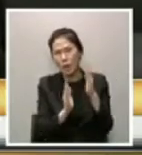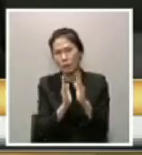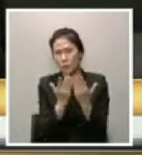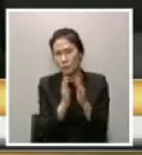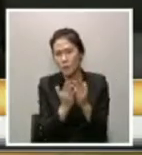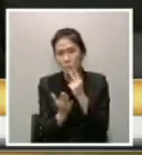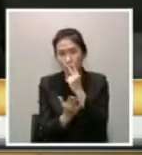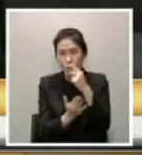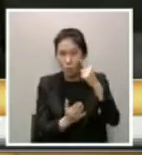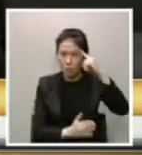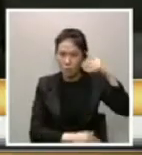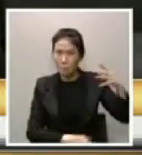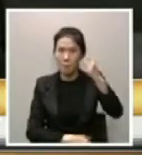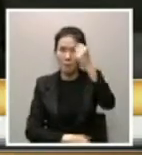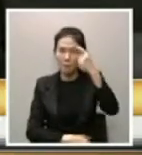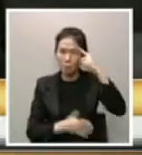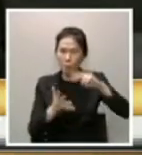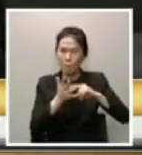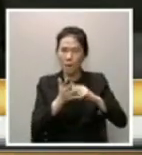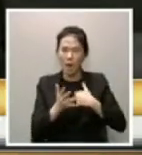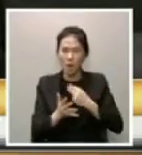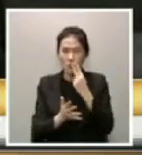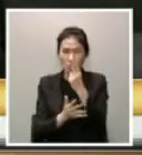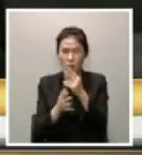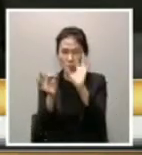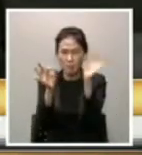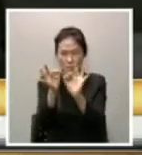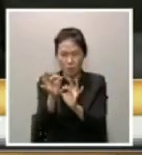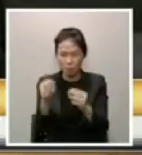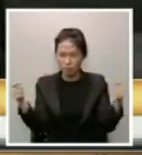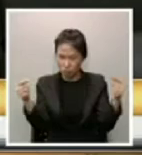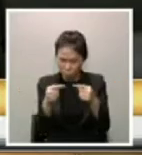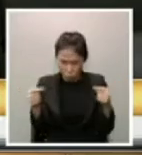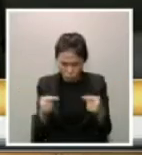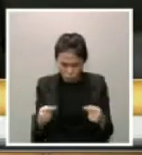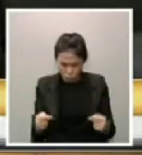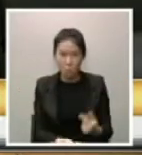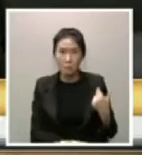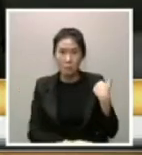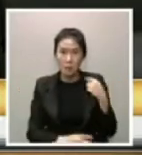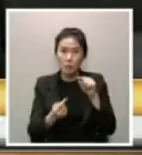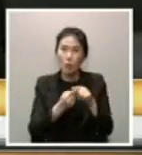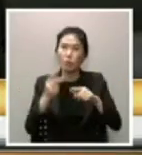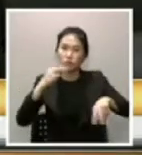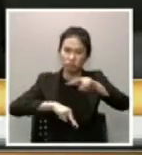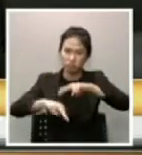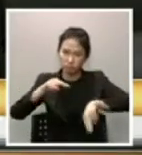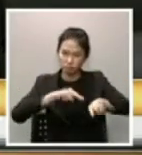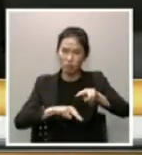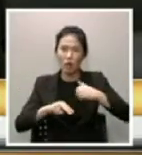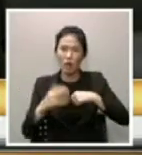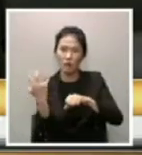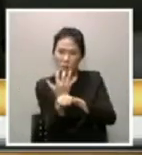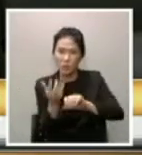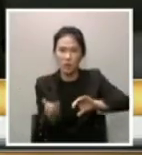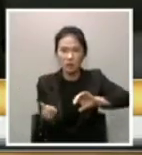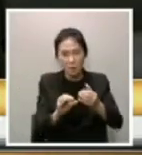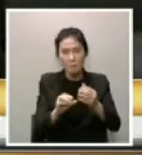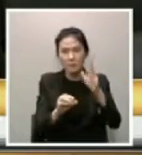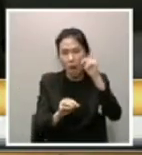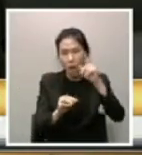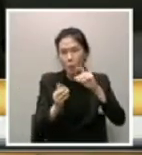ของเผด็จการทุกเล่มทุกตำราเขียนตรงกันครับว่ากฎของเผด็จการคือการควบคุมสื่อครับเพื่อ